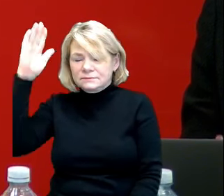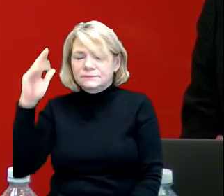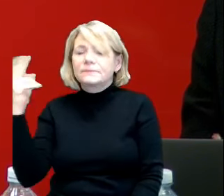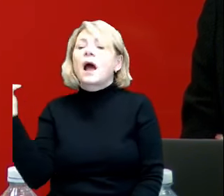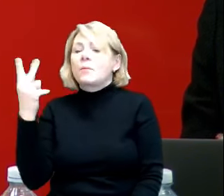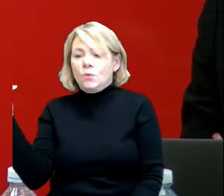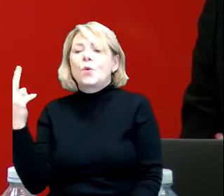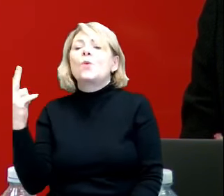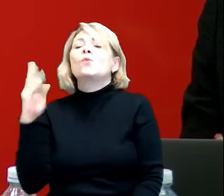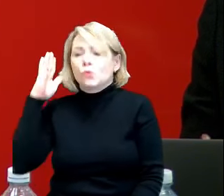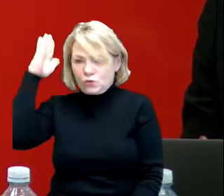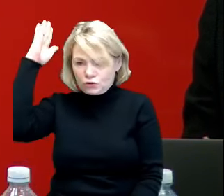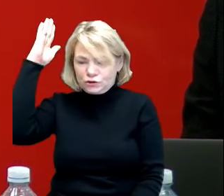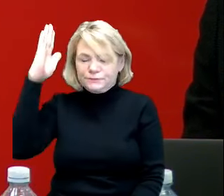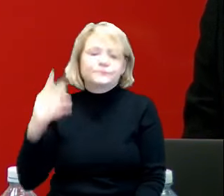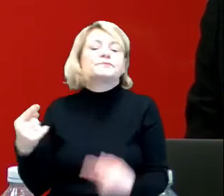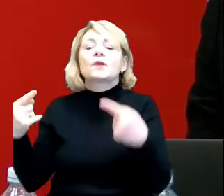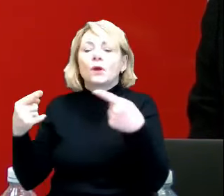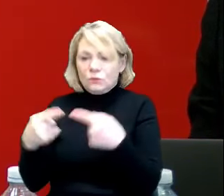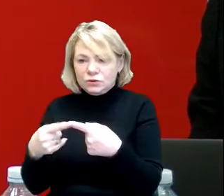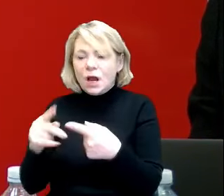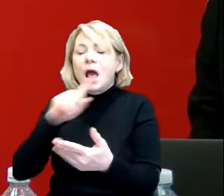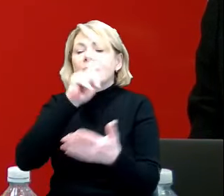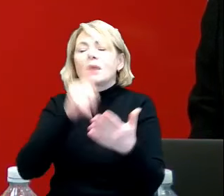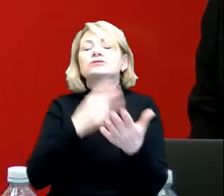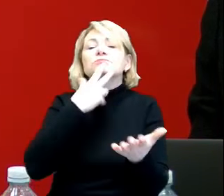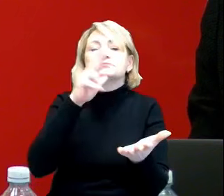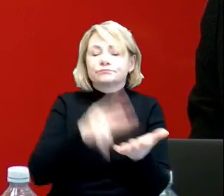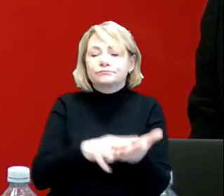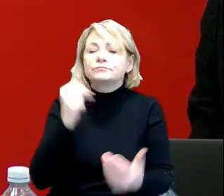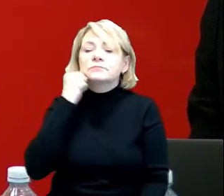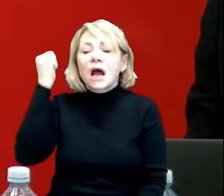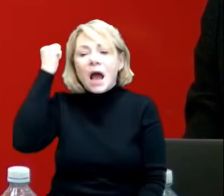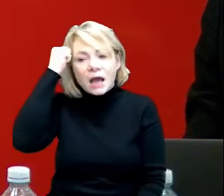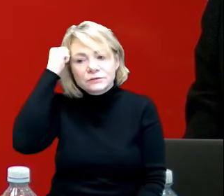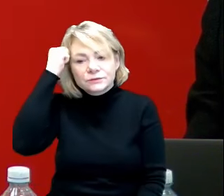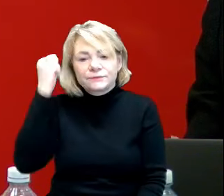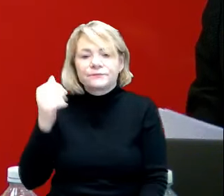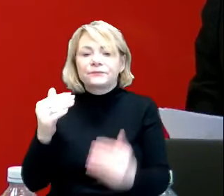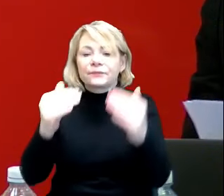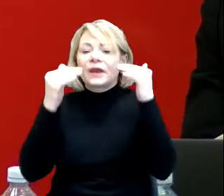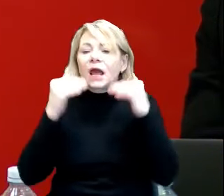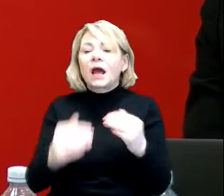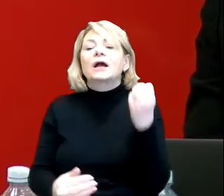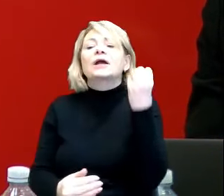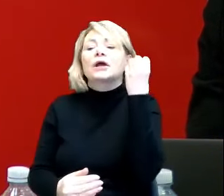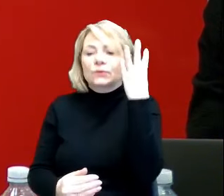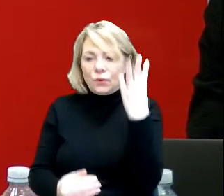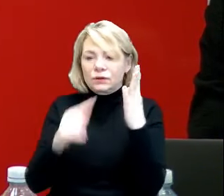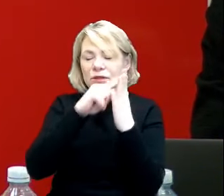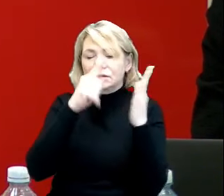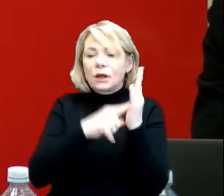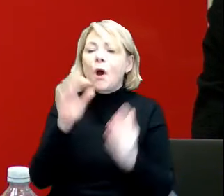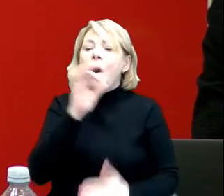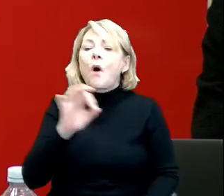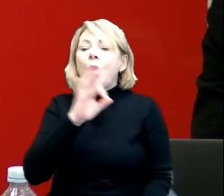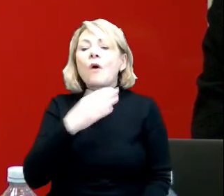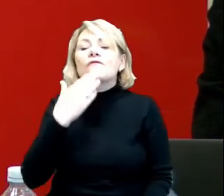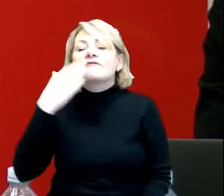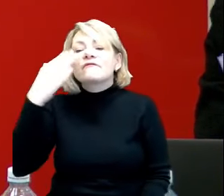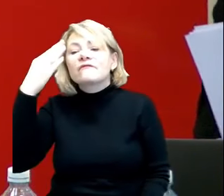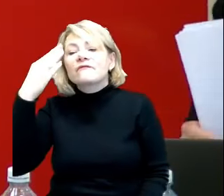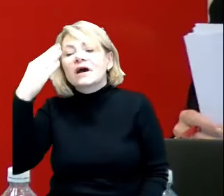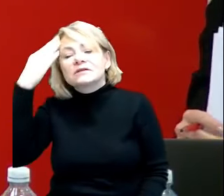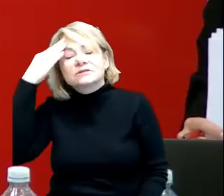už klausimui pritarta dėkoju 14 darbotvarkės klausimas dėl vaikų vasaros poilsio programoų atrankos ir